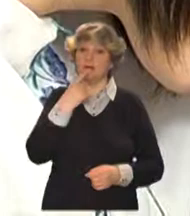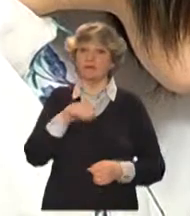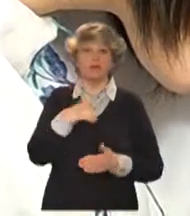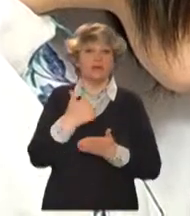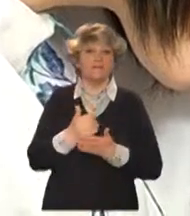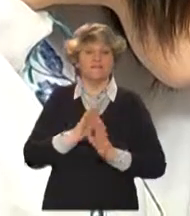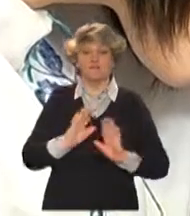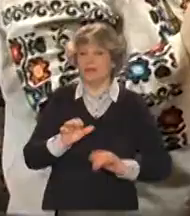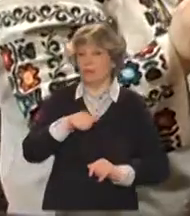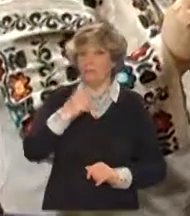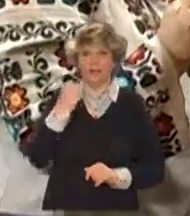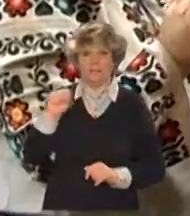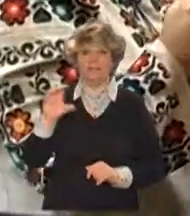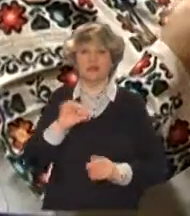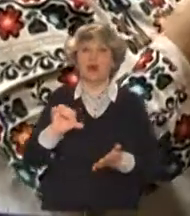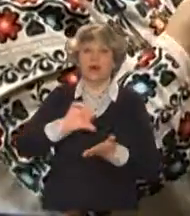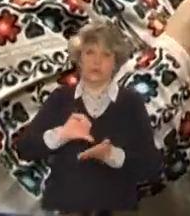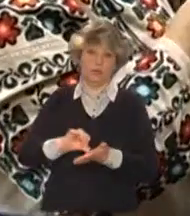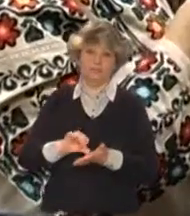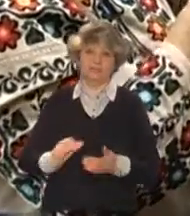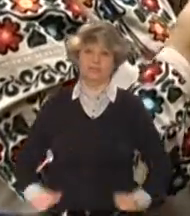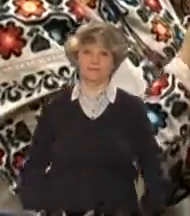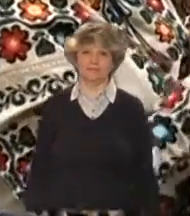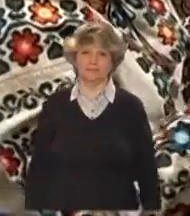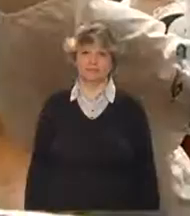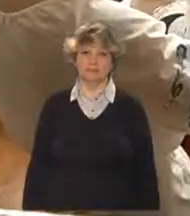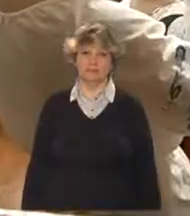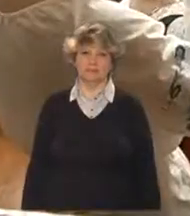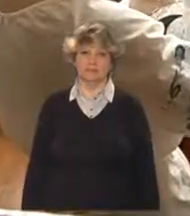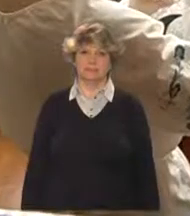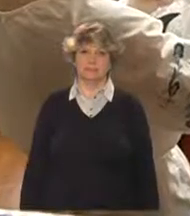перемога, а участь. Юлія Наровкова, Олександр Костирко, Черкаська служба новин.